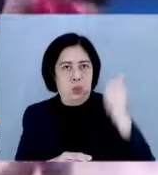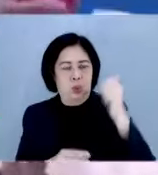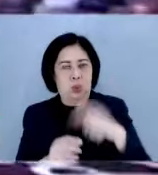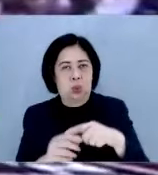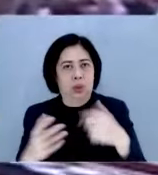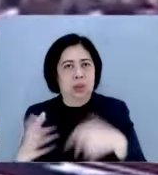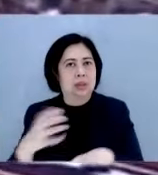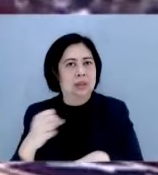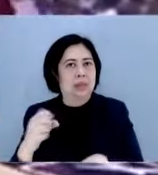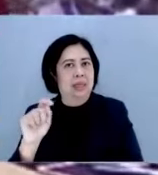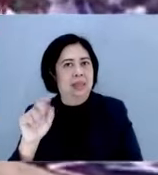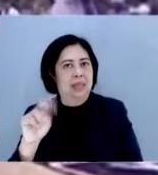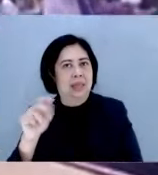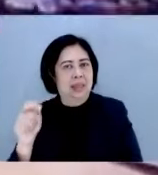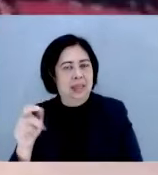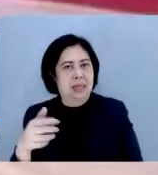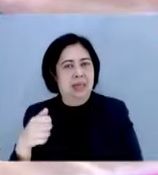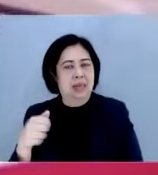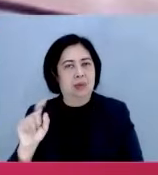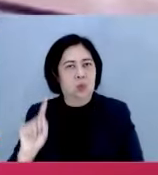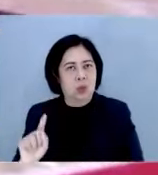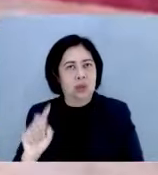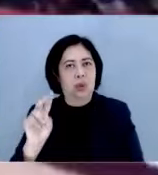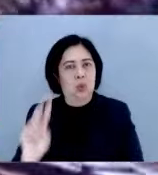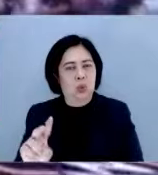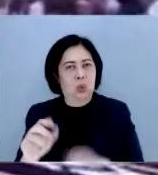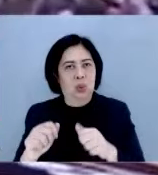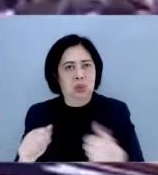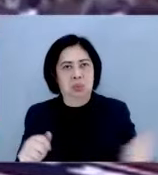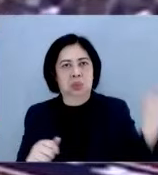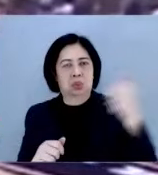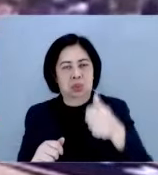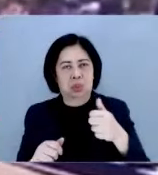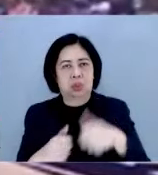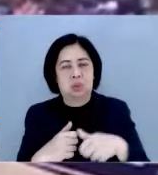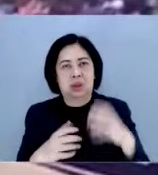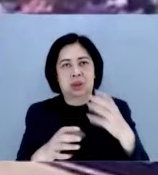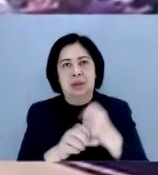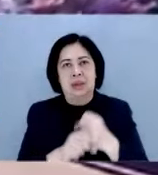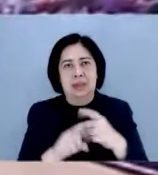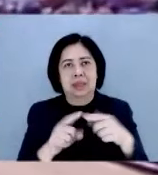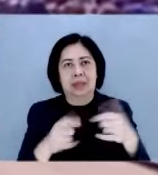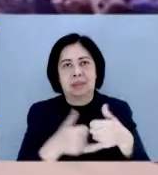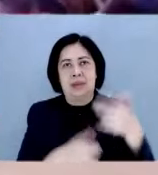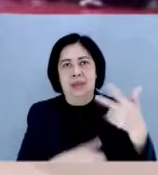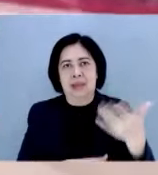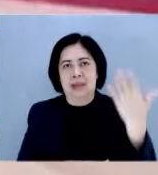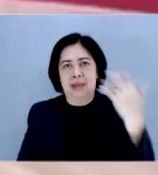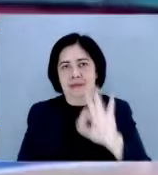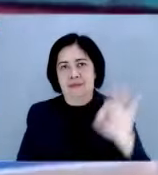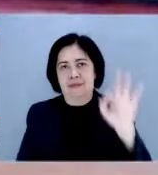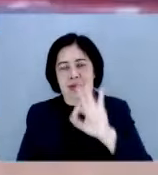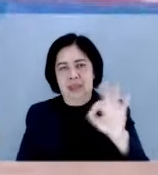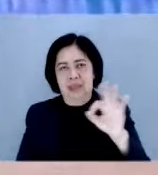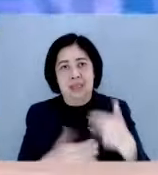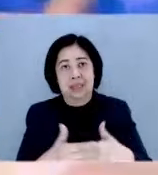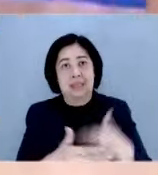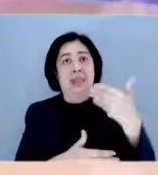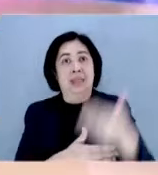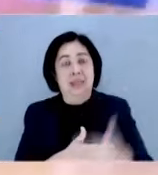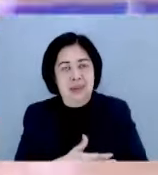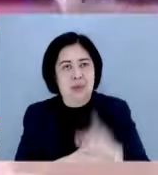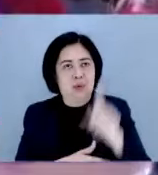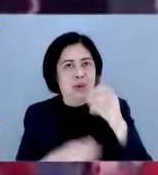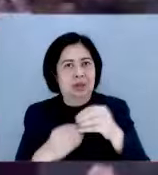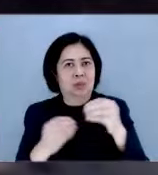ng TNT ang games 1 at 2, bumawi naman ang Gin Kings nang kunin nila ang game 3 noong Biyernes at sinundan pa yan ng isang